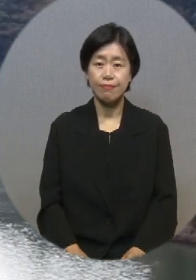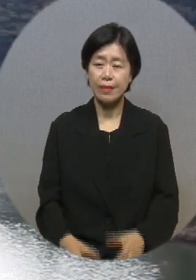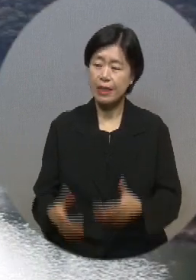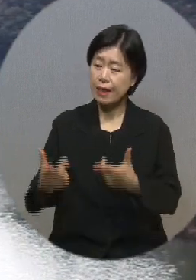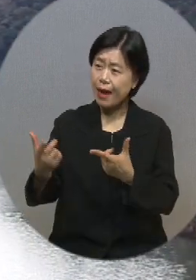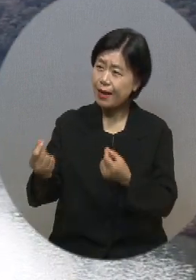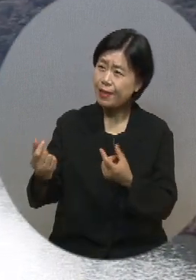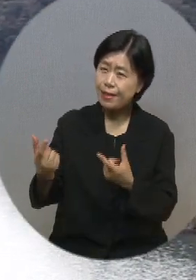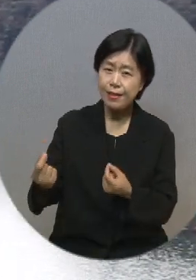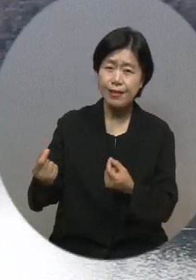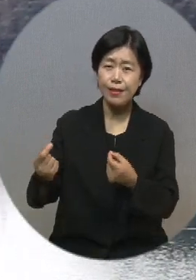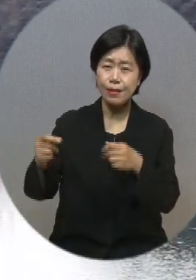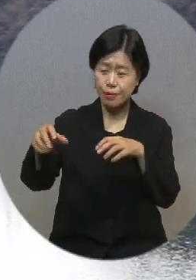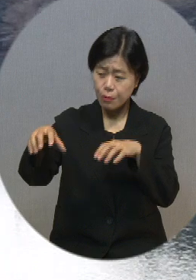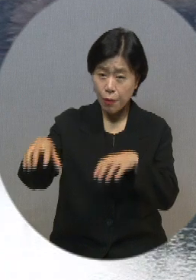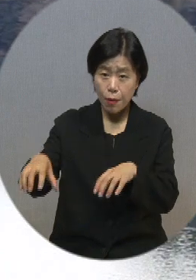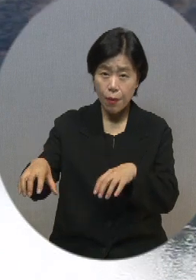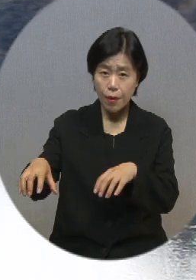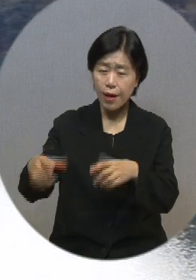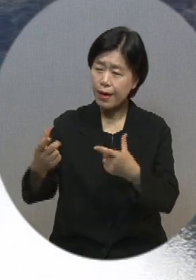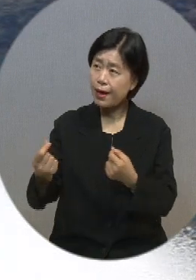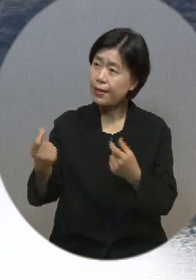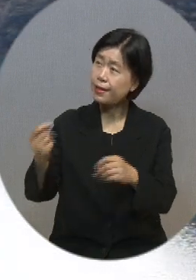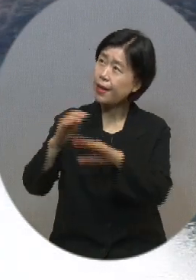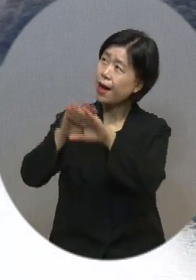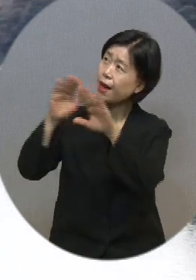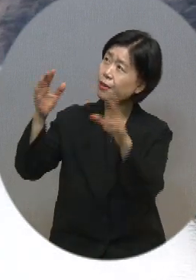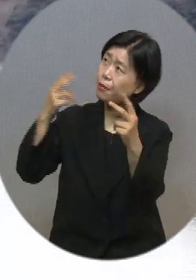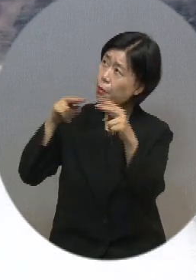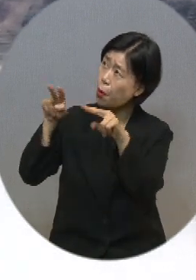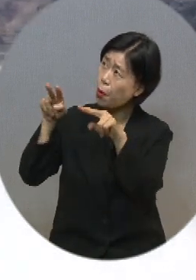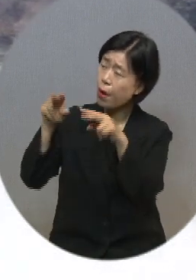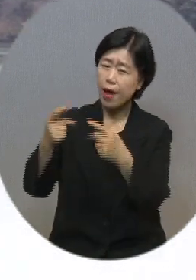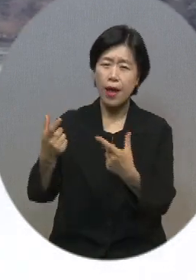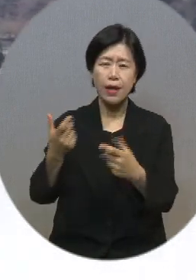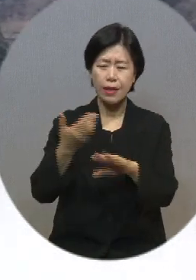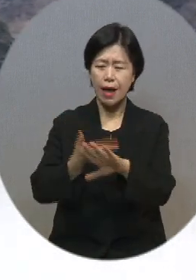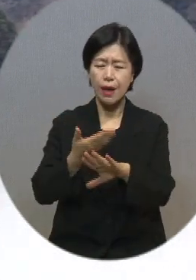같이 나는 다른 곳에